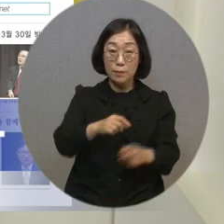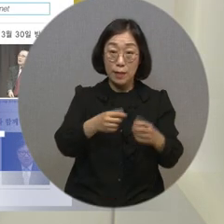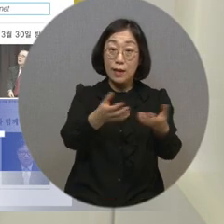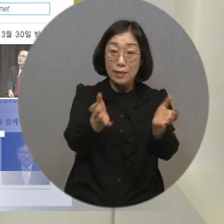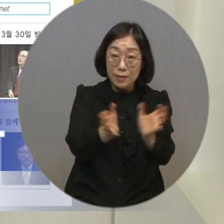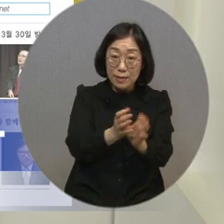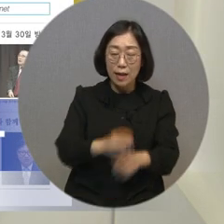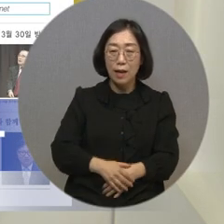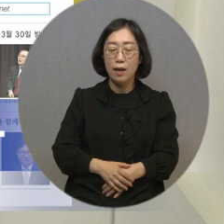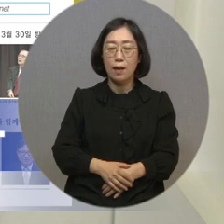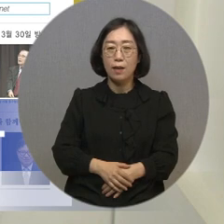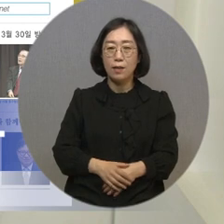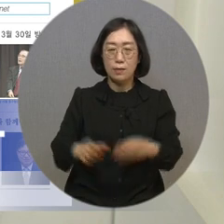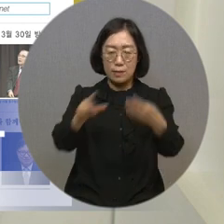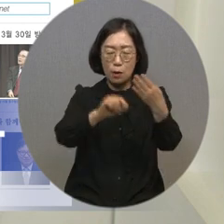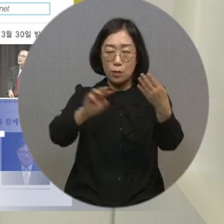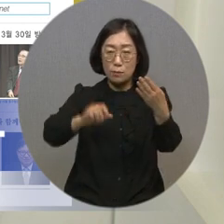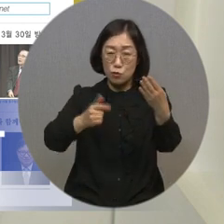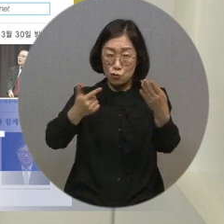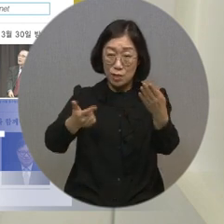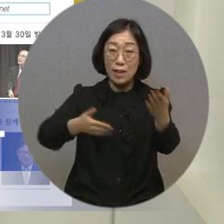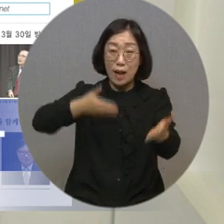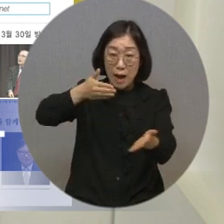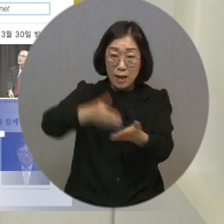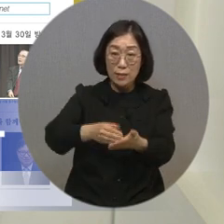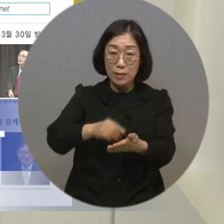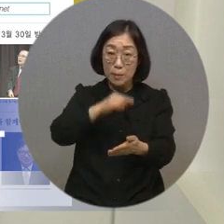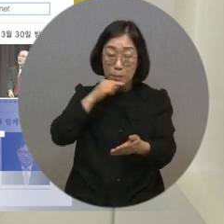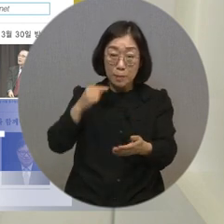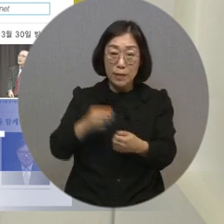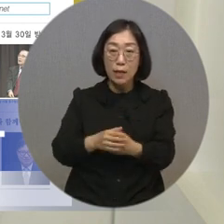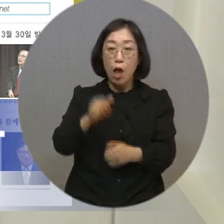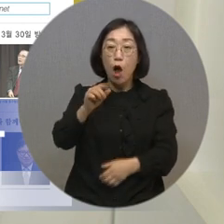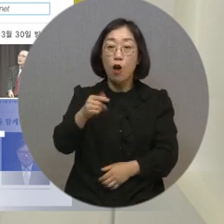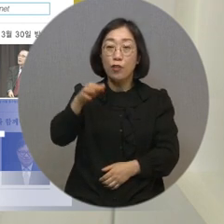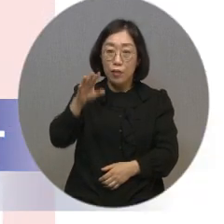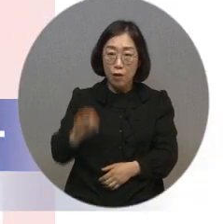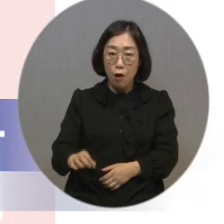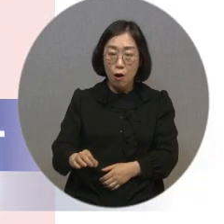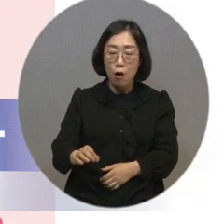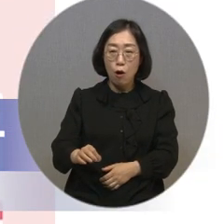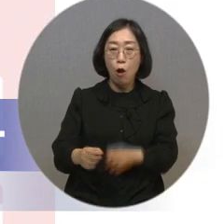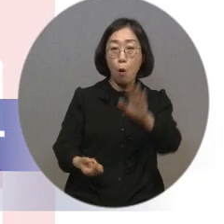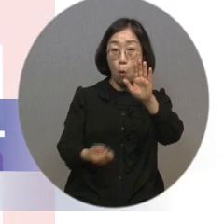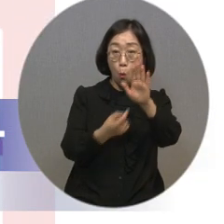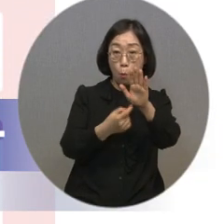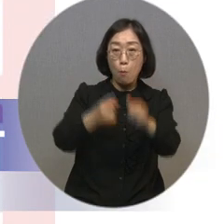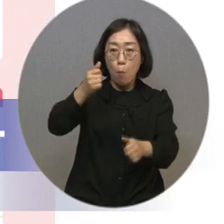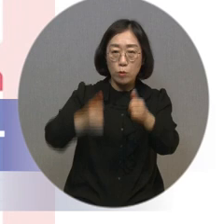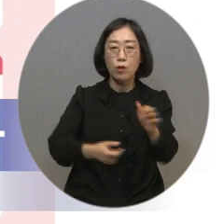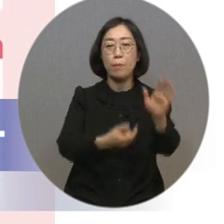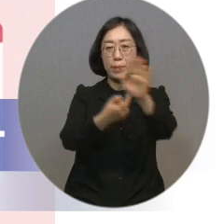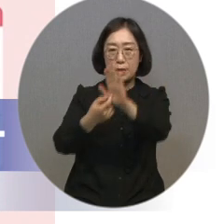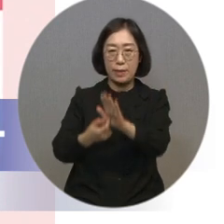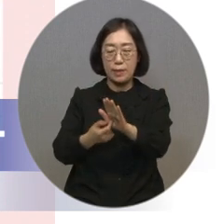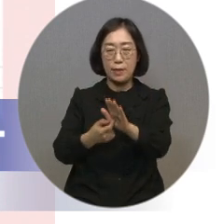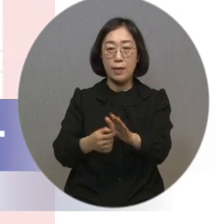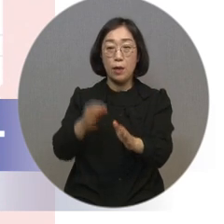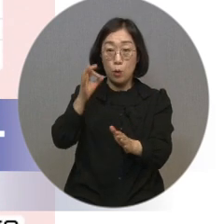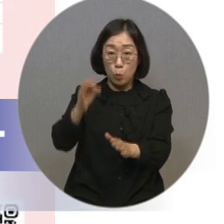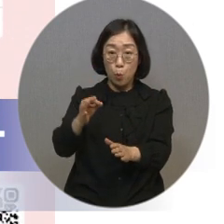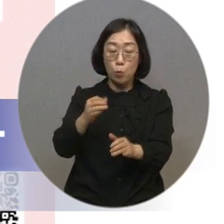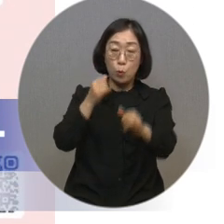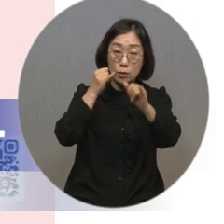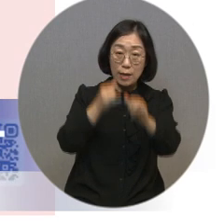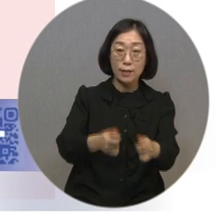본부가 4월 26일까지 대한민국 헌혈 공모전을 개최합니다 수상자에는 상장과 상금이 지급될